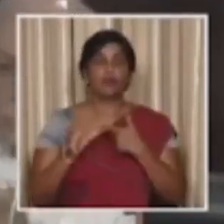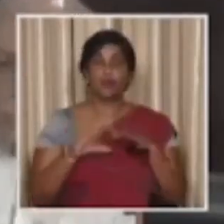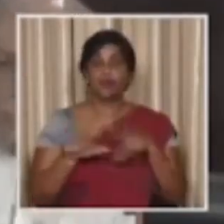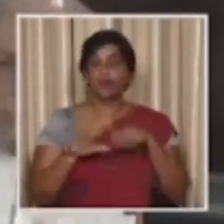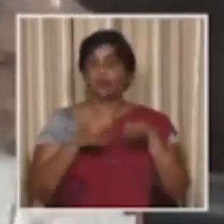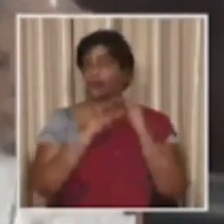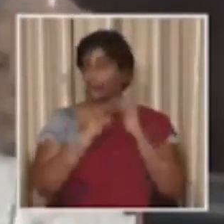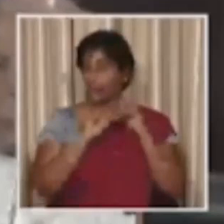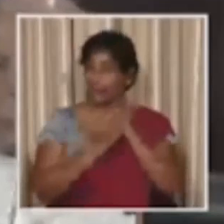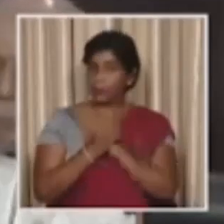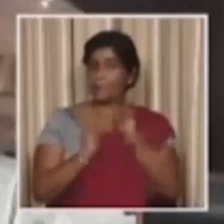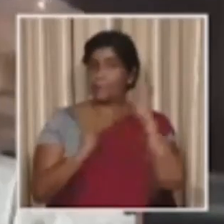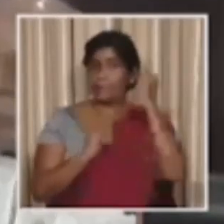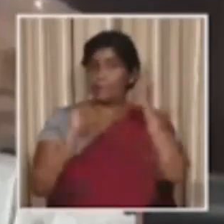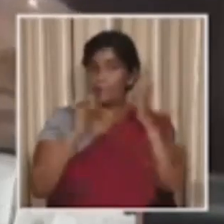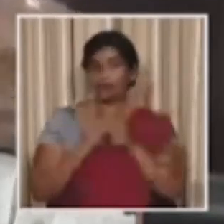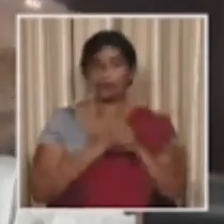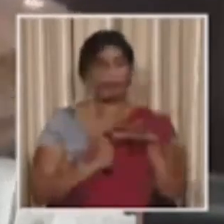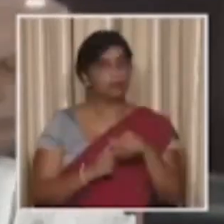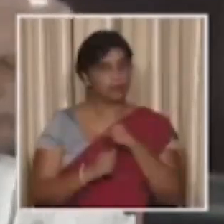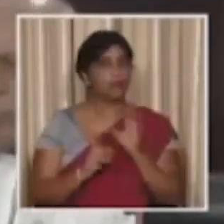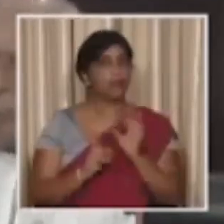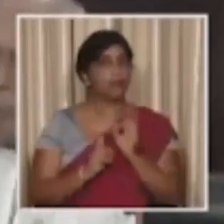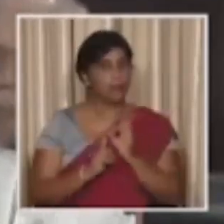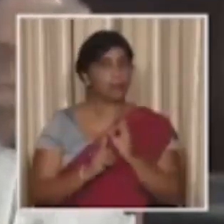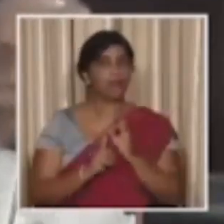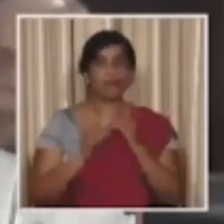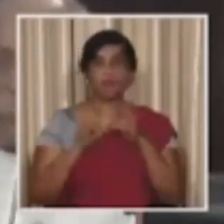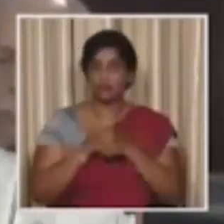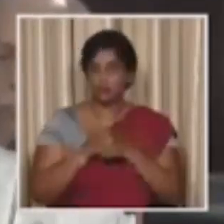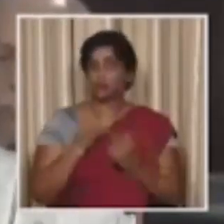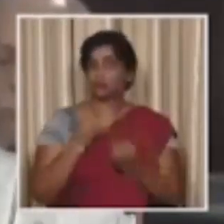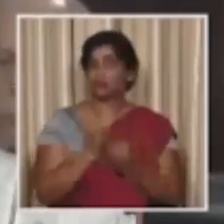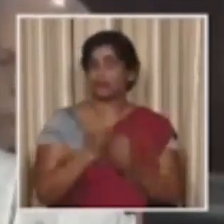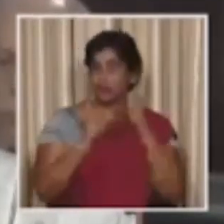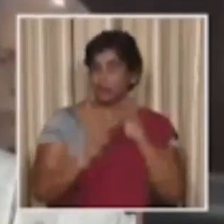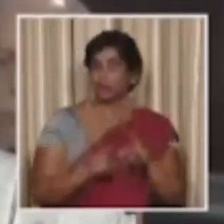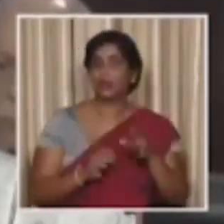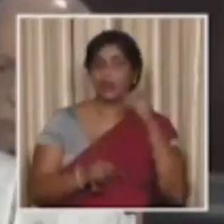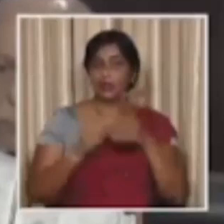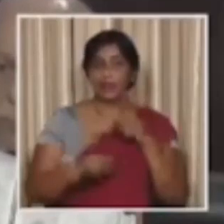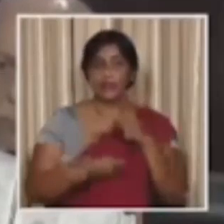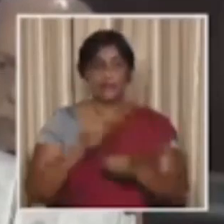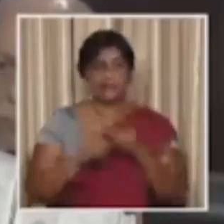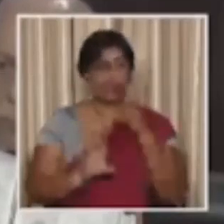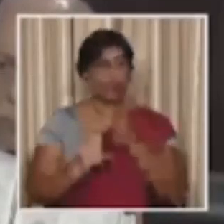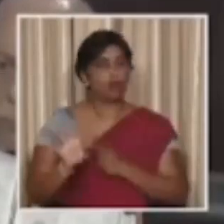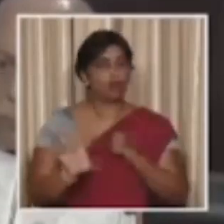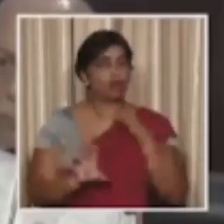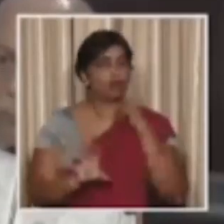ගොවිපළ සියල්ලම ඵලදායීව යොදා ගනිමින් පෞද්ගලික අංශයේදී දායකත්වයක් සහිතව කිරි නිෂ්පාදනයේ